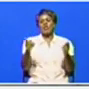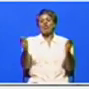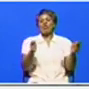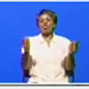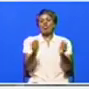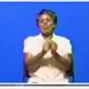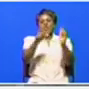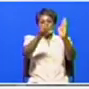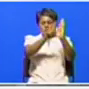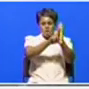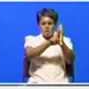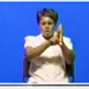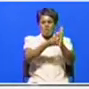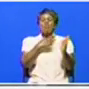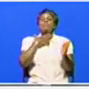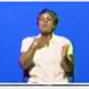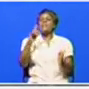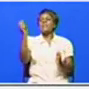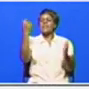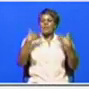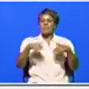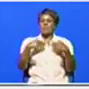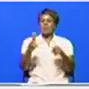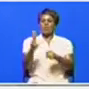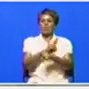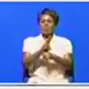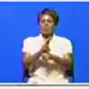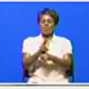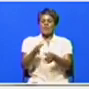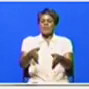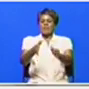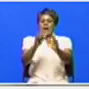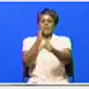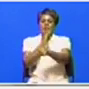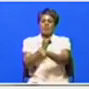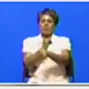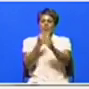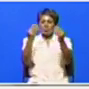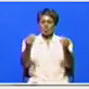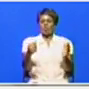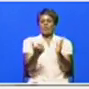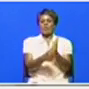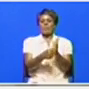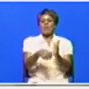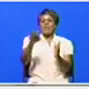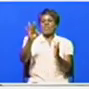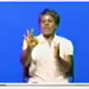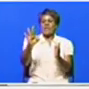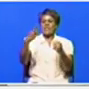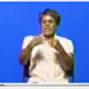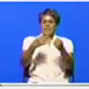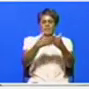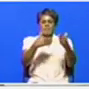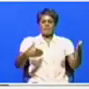law. Kaparo amewataka wa Kenya kutumia taasisi zifazo kusuluhisha mahangaiko yao siku 38 kabla